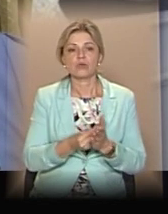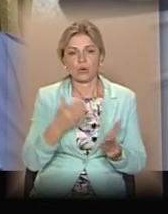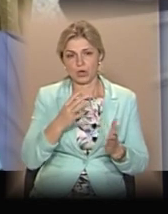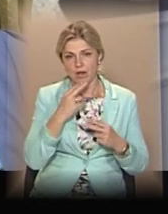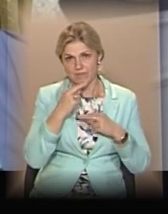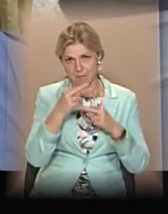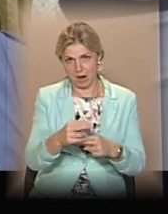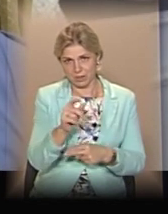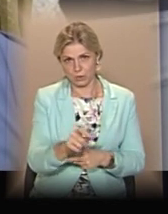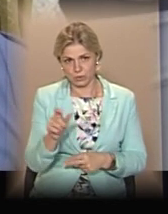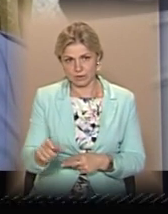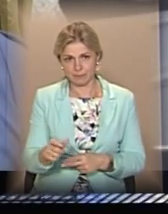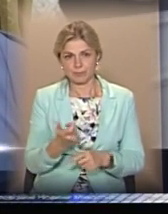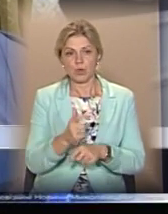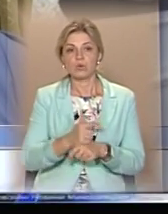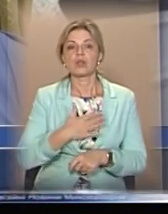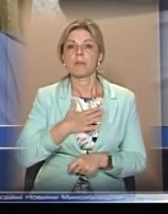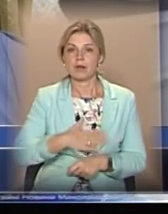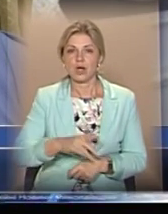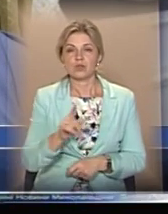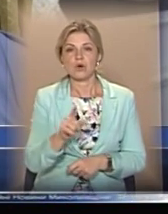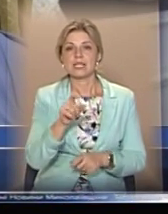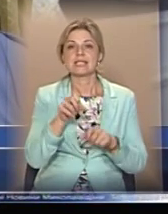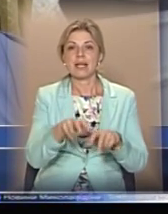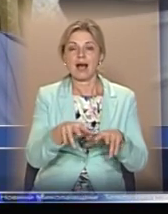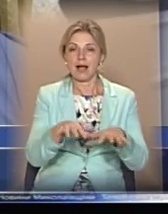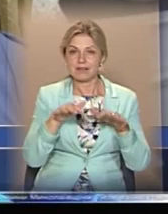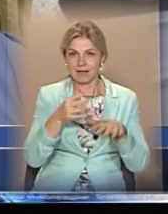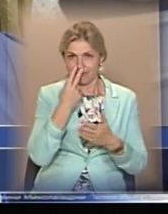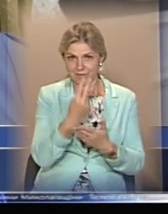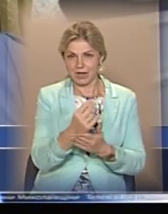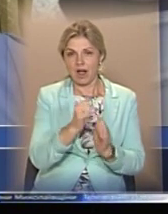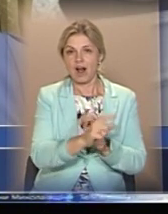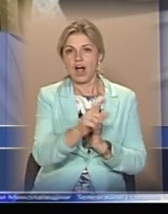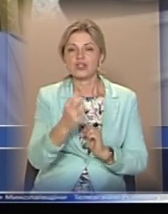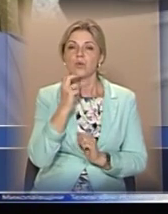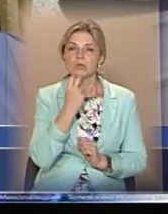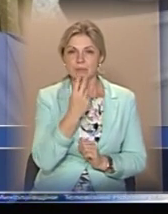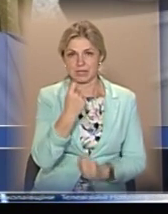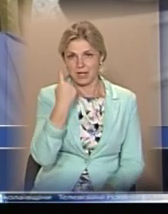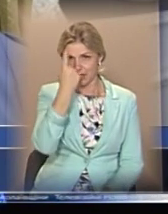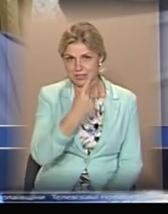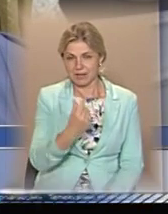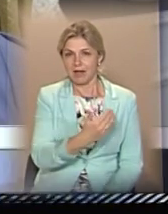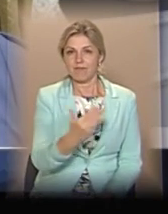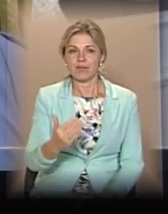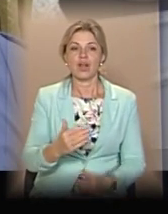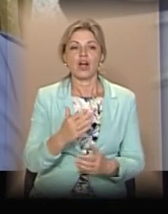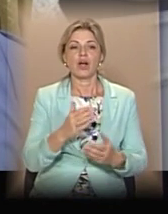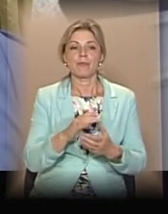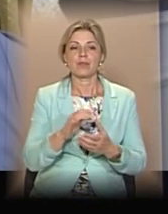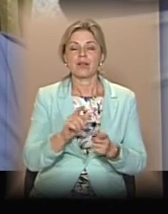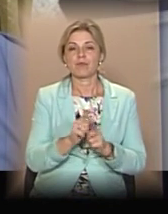приємно мені, що зараз у зал, як глянуть, у кожного усмішка на обличчі. Вони друг з другом